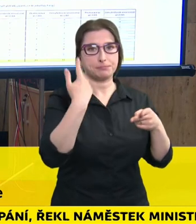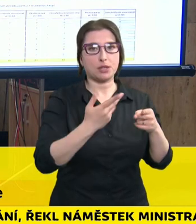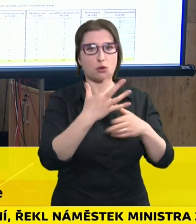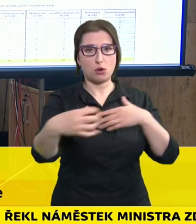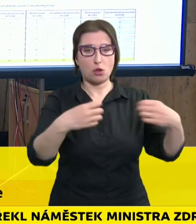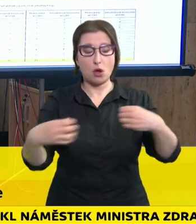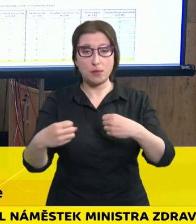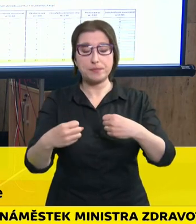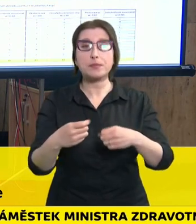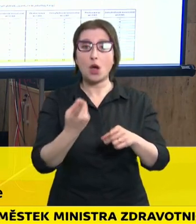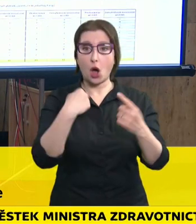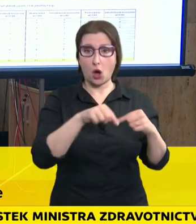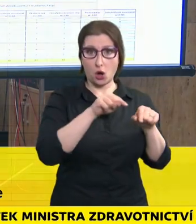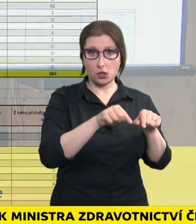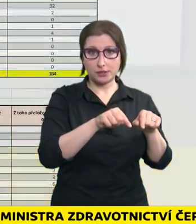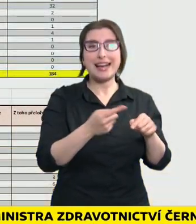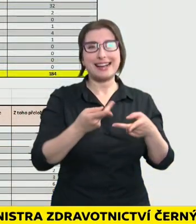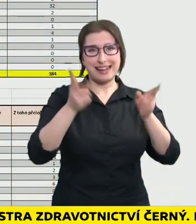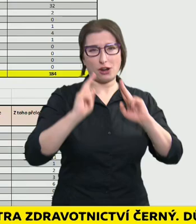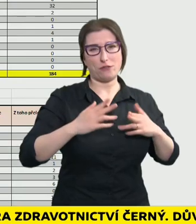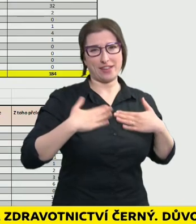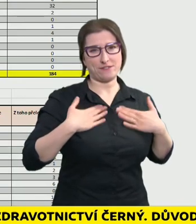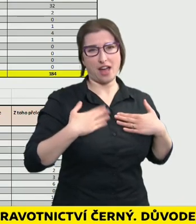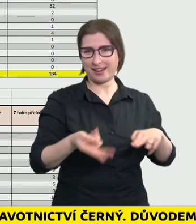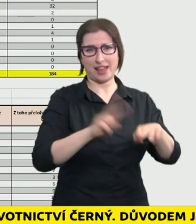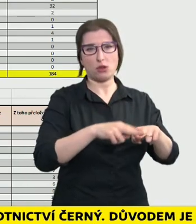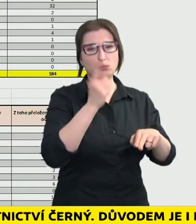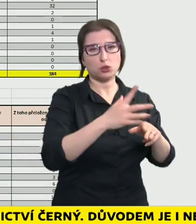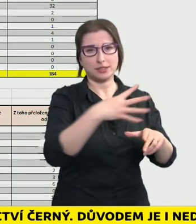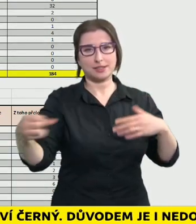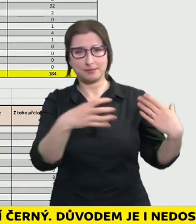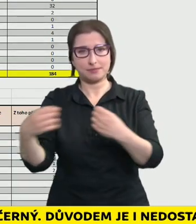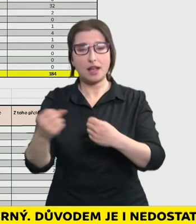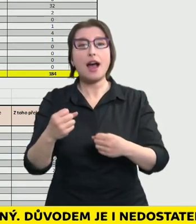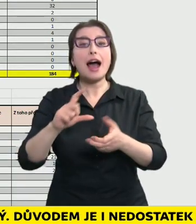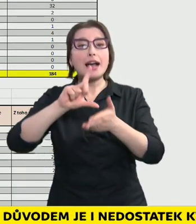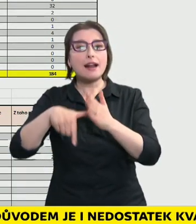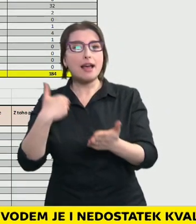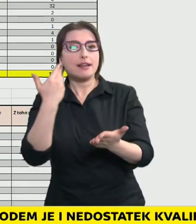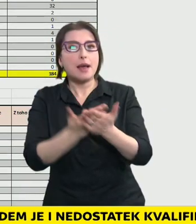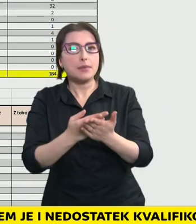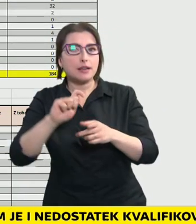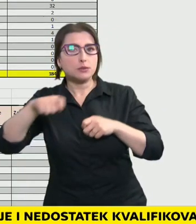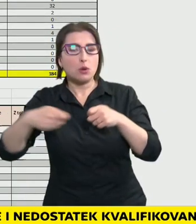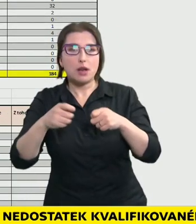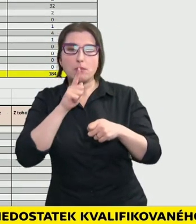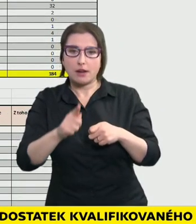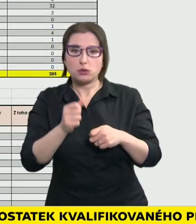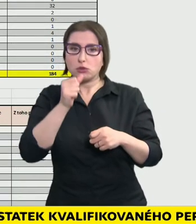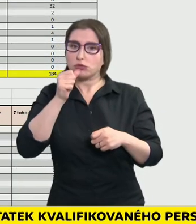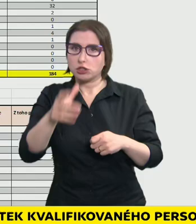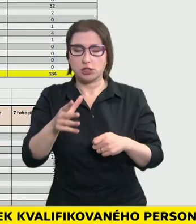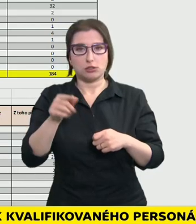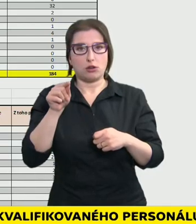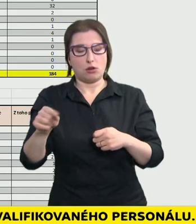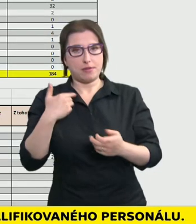jsme odvezli, je Karlovarský kraj a kraje, které nabídly součinnost v nejvyšších číslech sumárních,